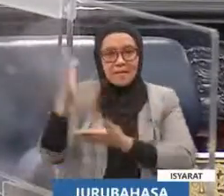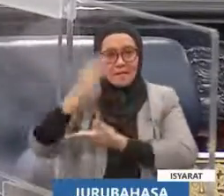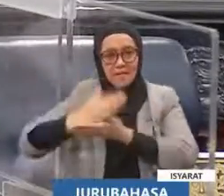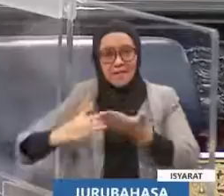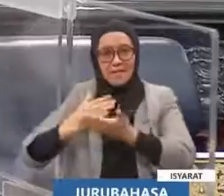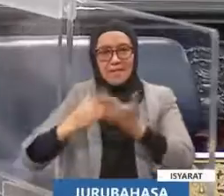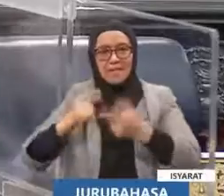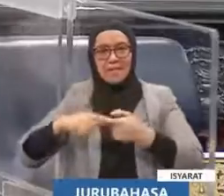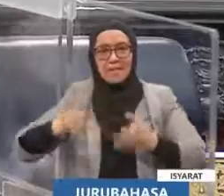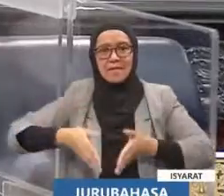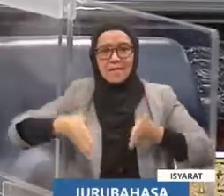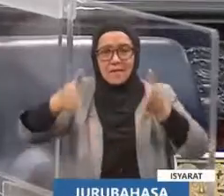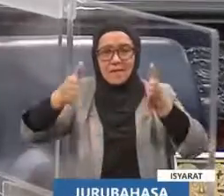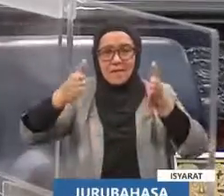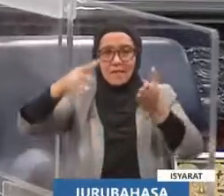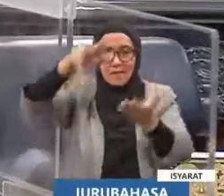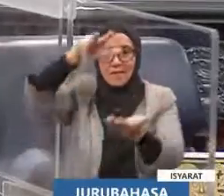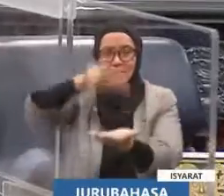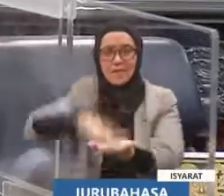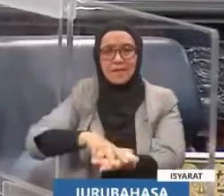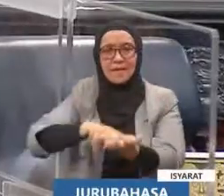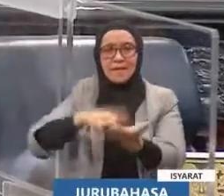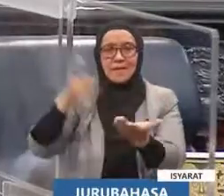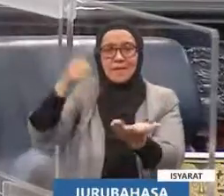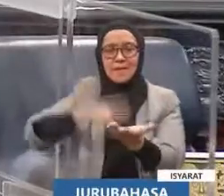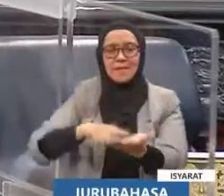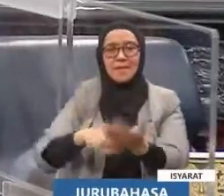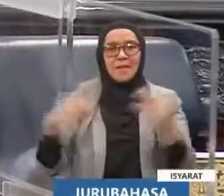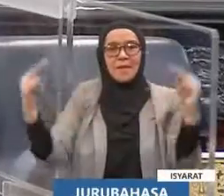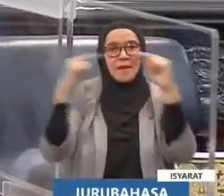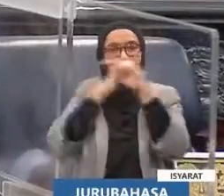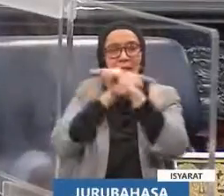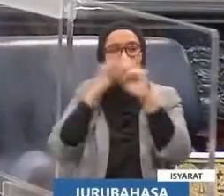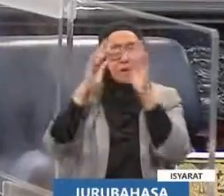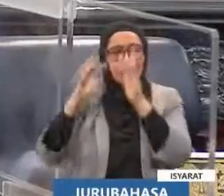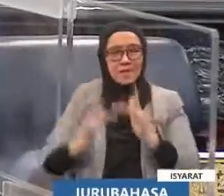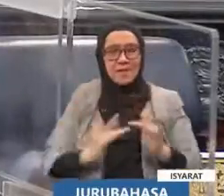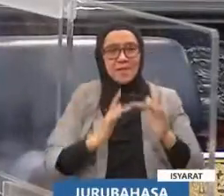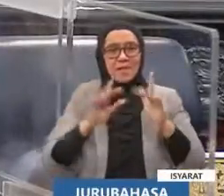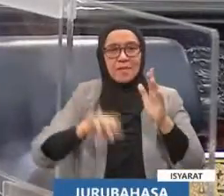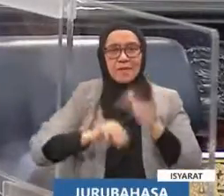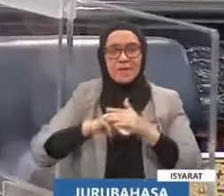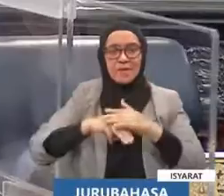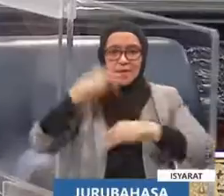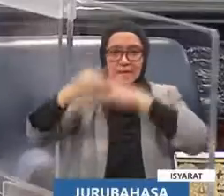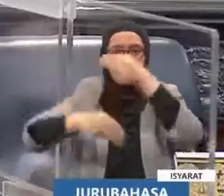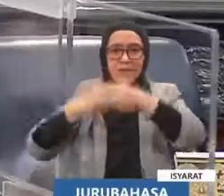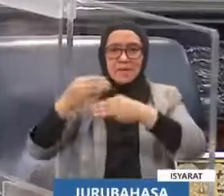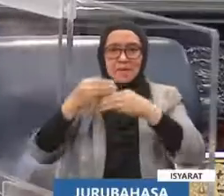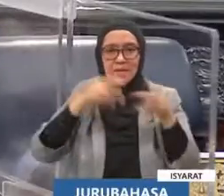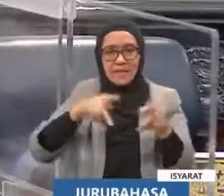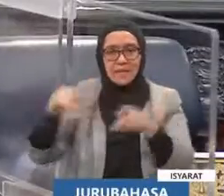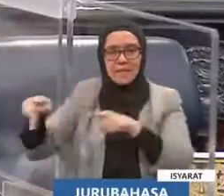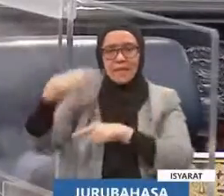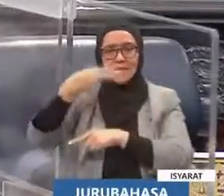yang diperakukan oleh Laporan Highway Network Development Plan 2030 ataupun HNDP